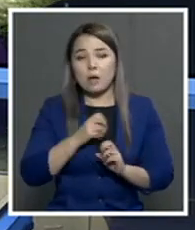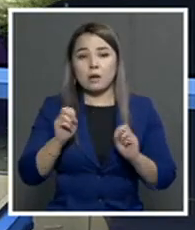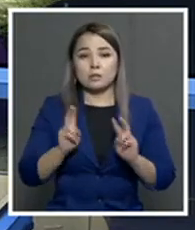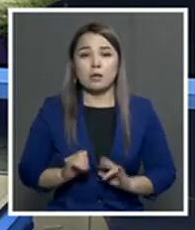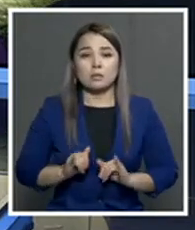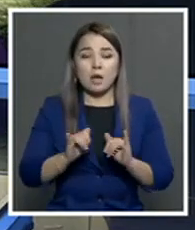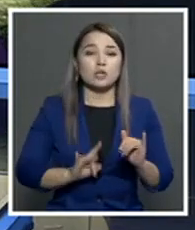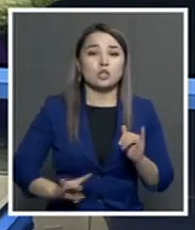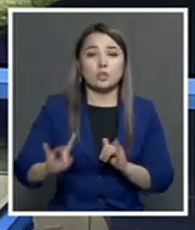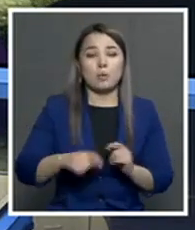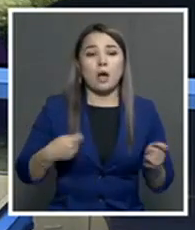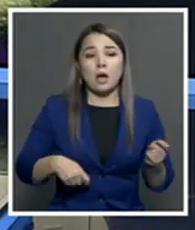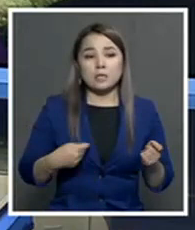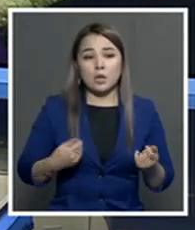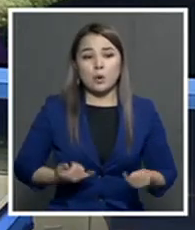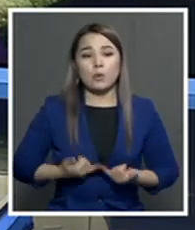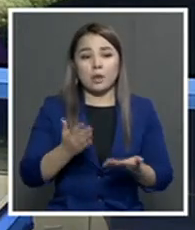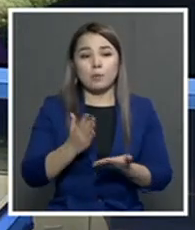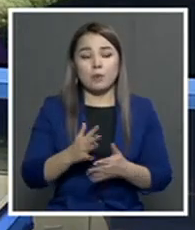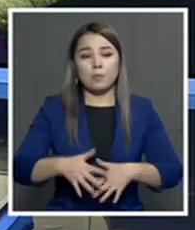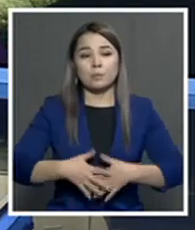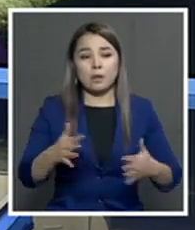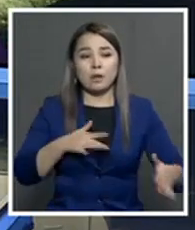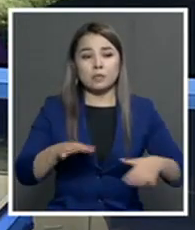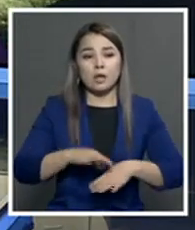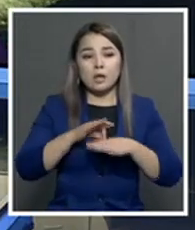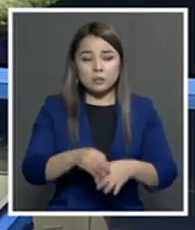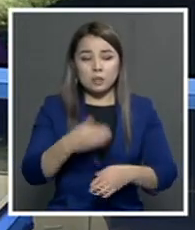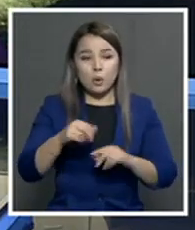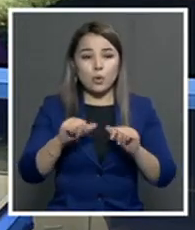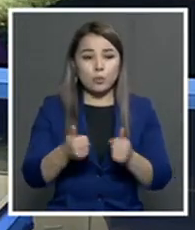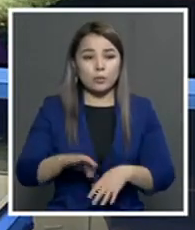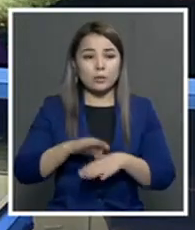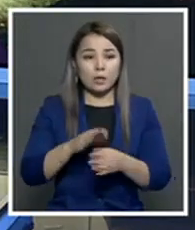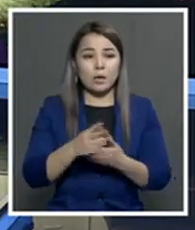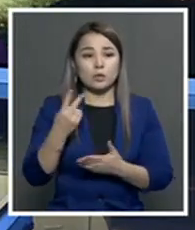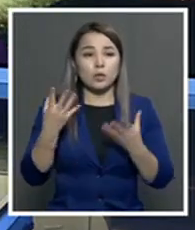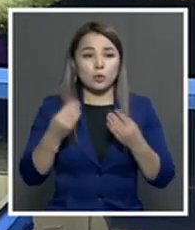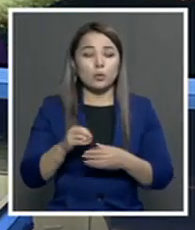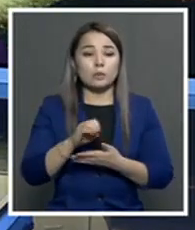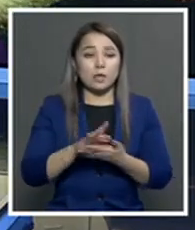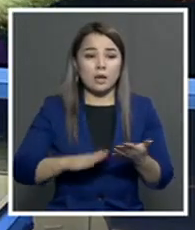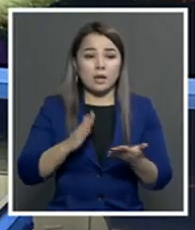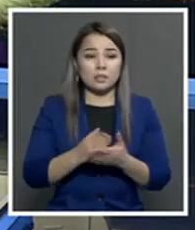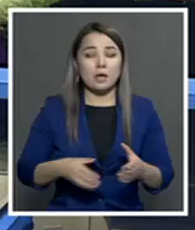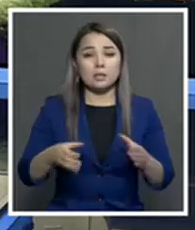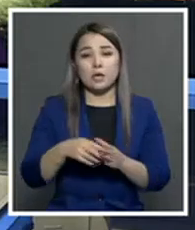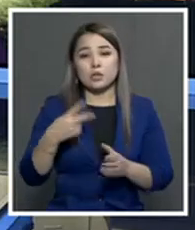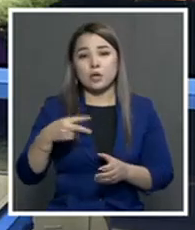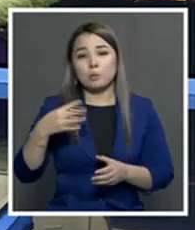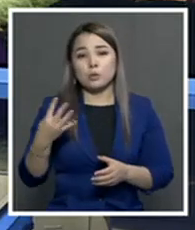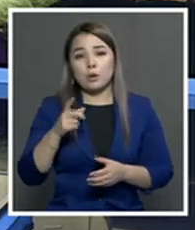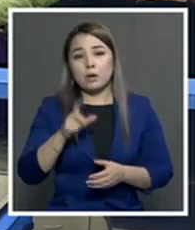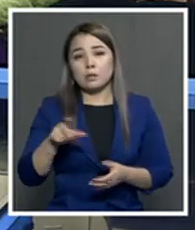арналған республикалық айтыс өтті. Ауқымды шара облыс әкімдігінің қолдауымен ұйымдастырылды. Екі күнге жалғасқан жыр додасына 24 ақын